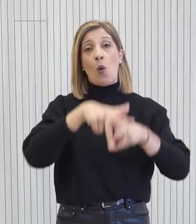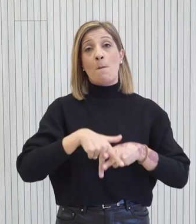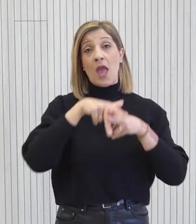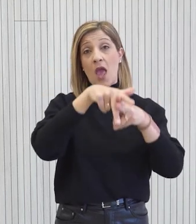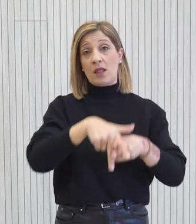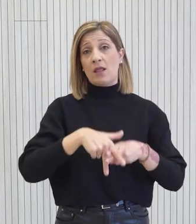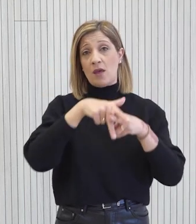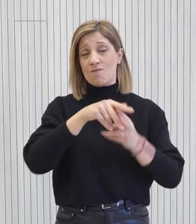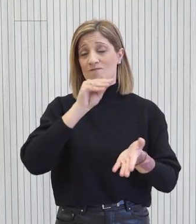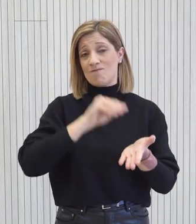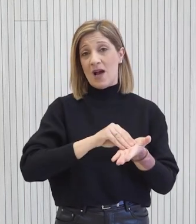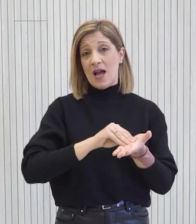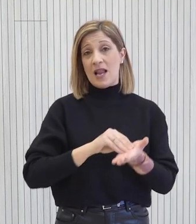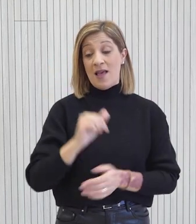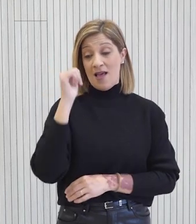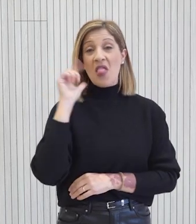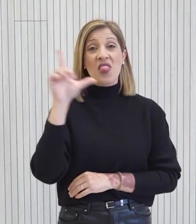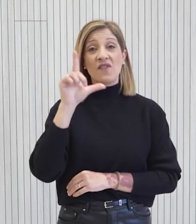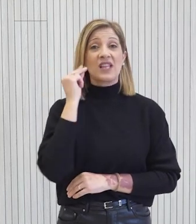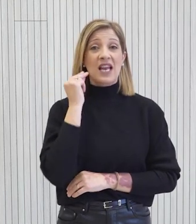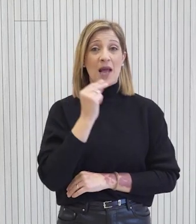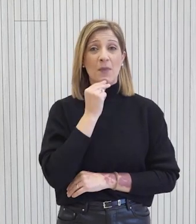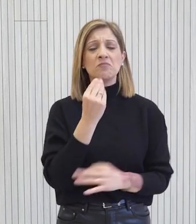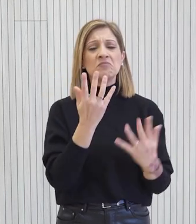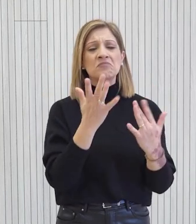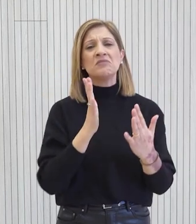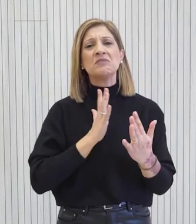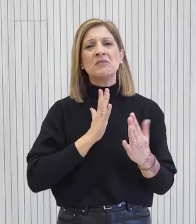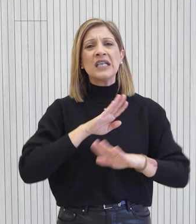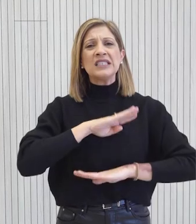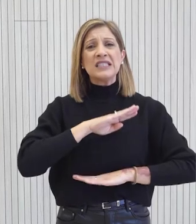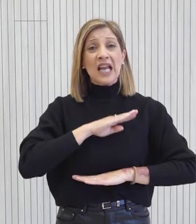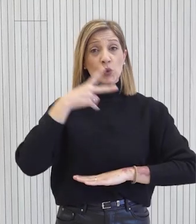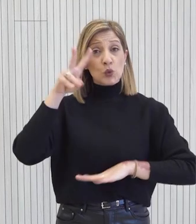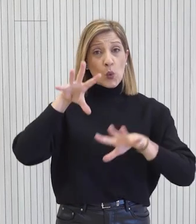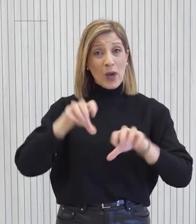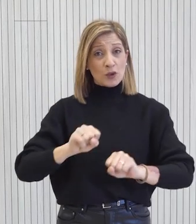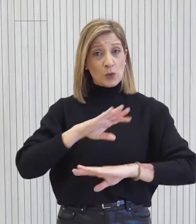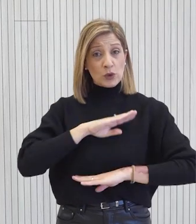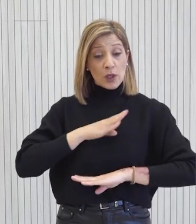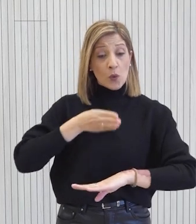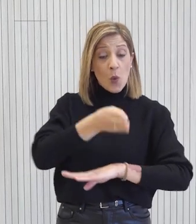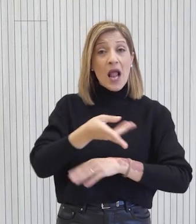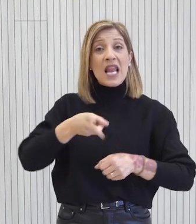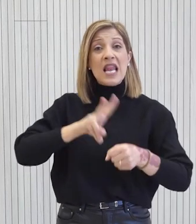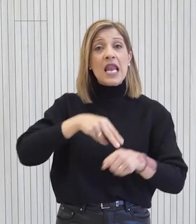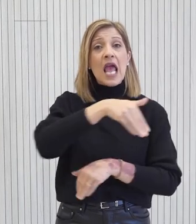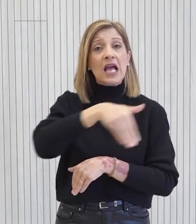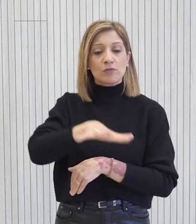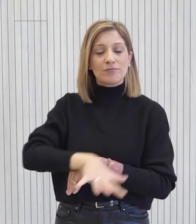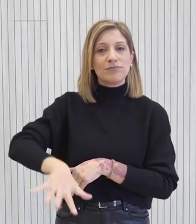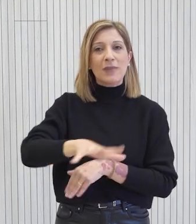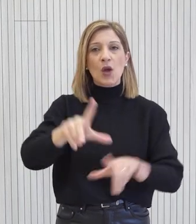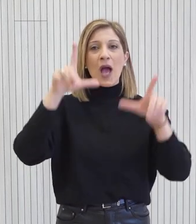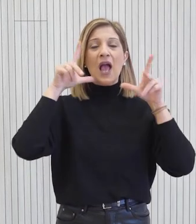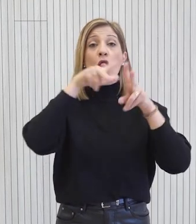αυτή τη φορά. Το απόγευμα της Δευτέρας, αριθμός στρατιωτών των τουρκικών κατοχικών δυνάμεων εισήλθαν στην νεκρή ζώνη στην περιοχή Αγίου